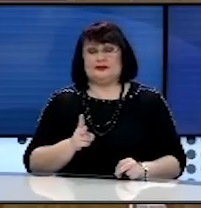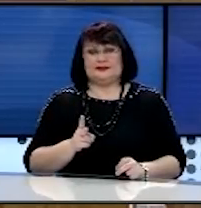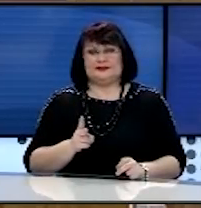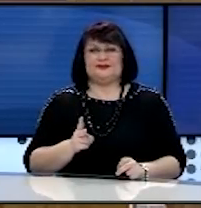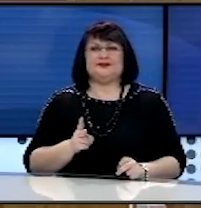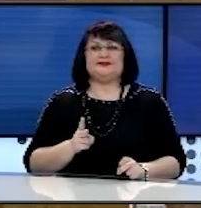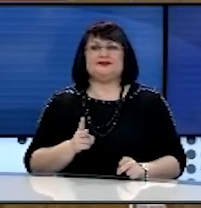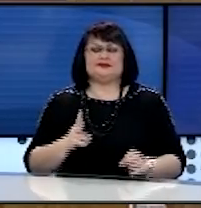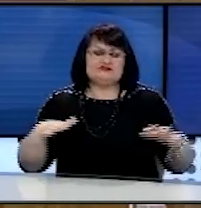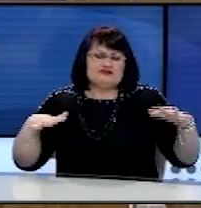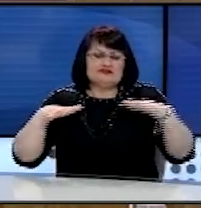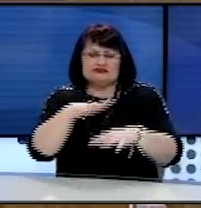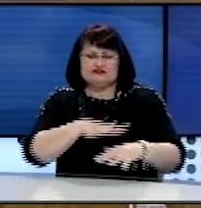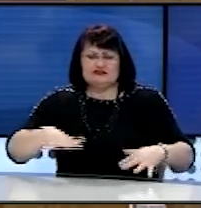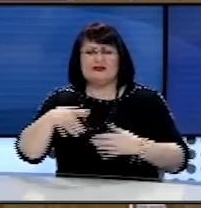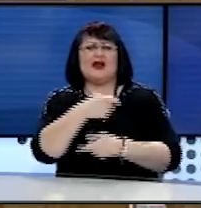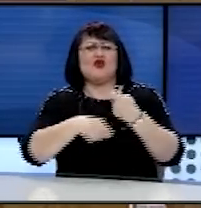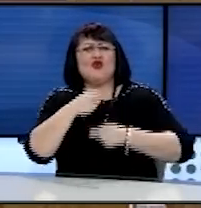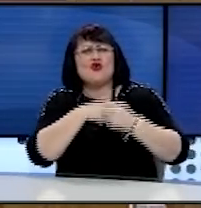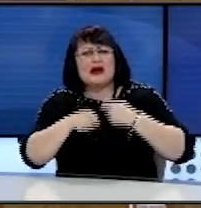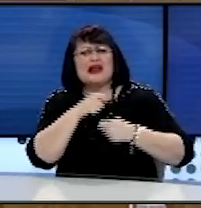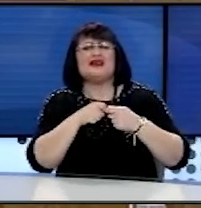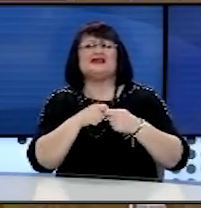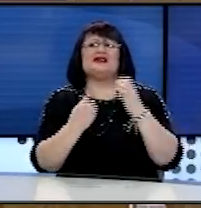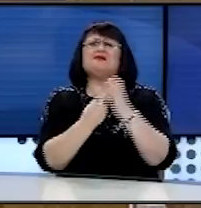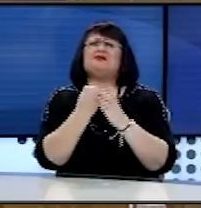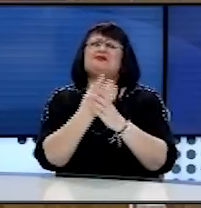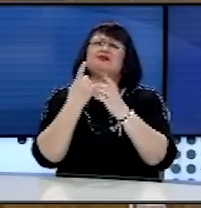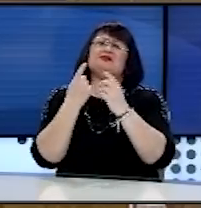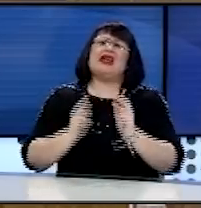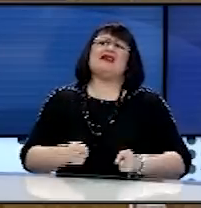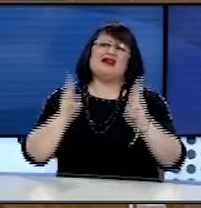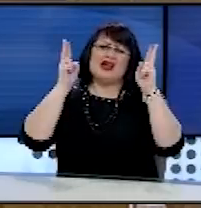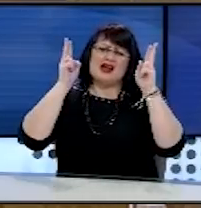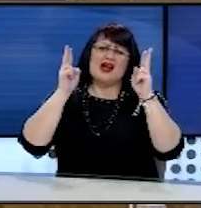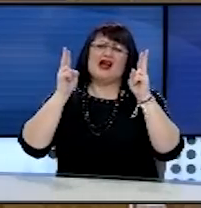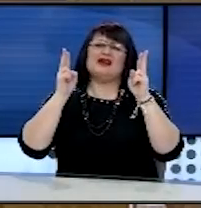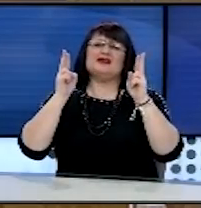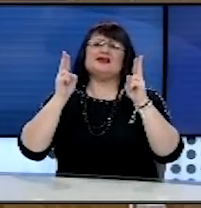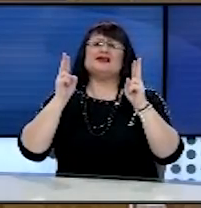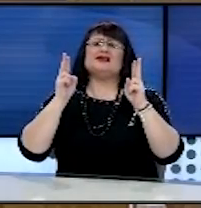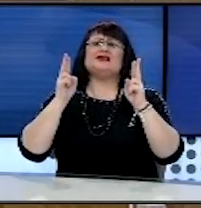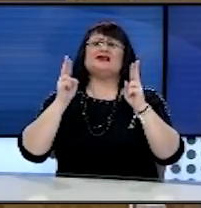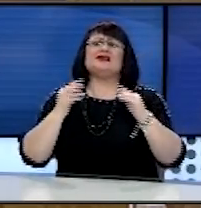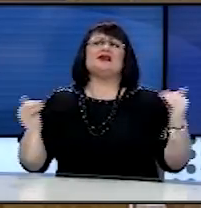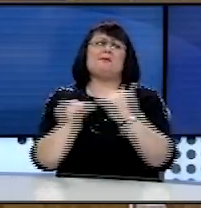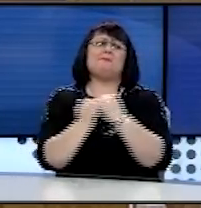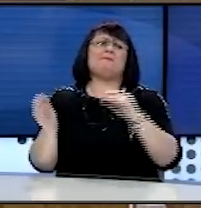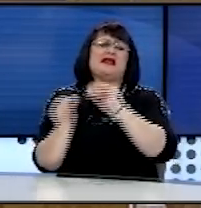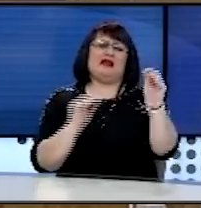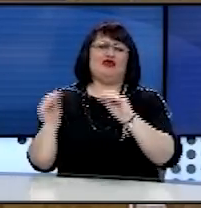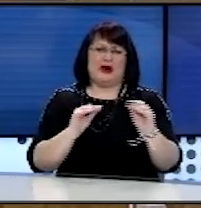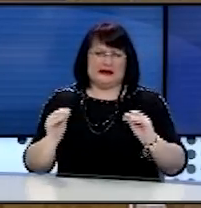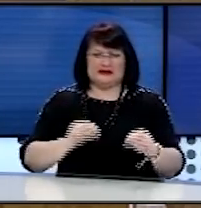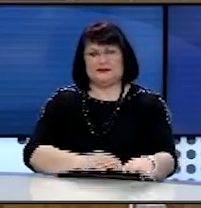τις σφαίρες επιρροής, τις αγορές, τις πρώτες ύλες, τα ενεργειακά σχέδια, τους δρόμους μεταφοράς.